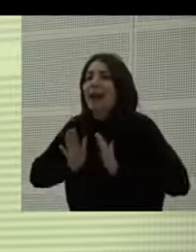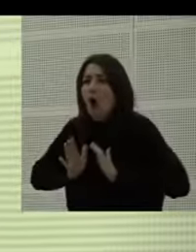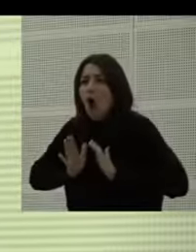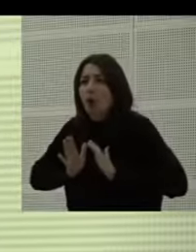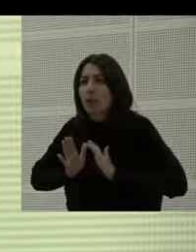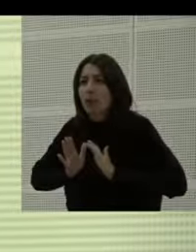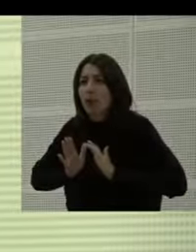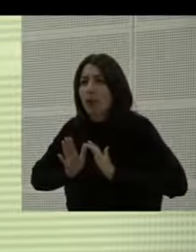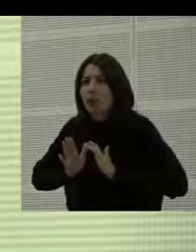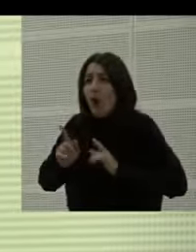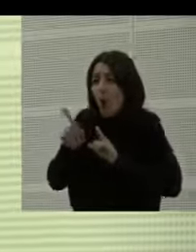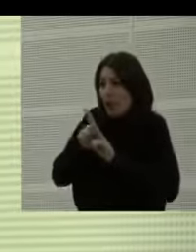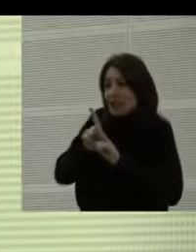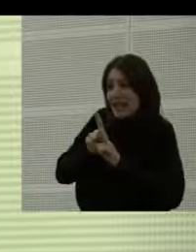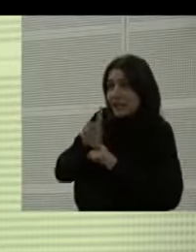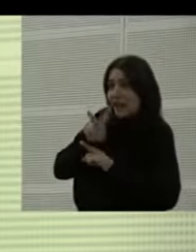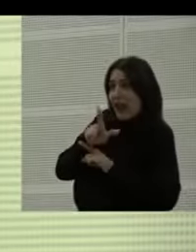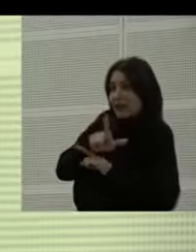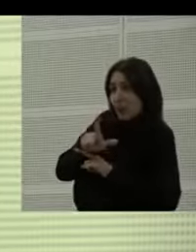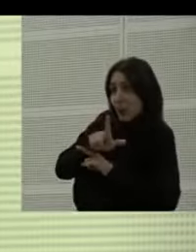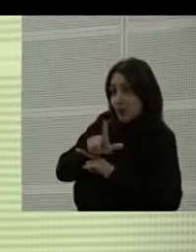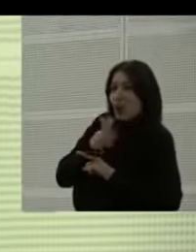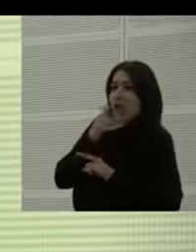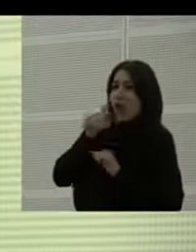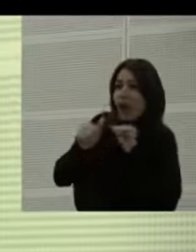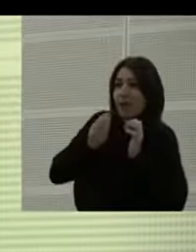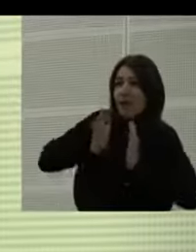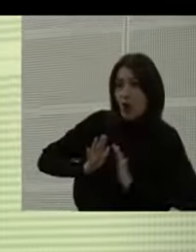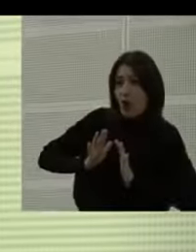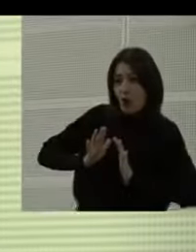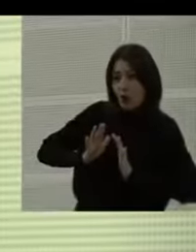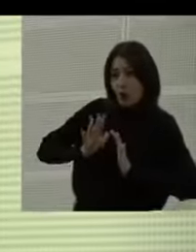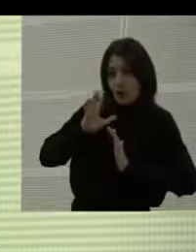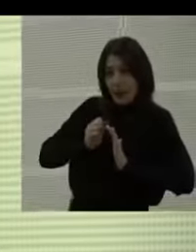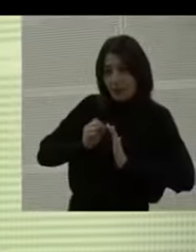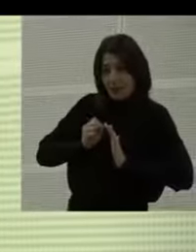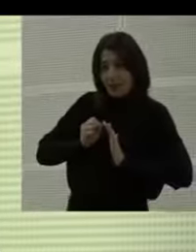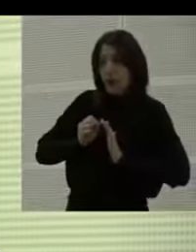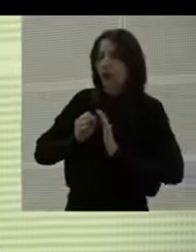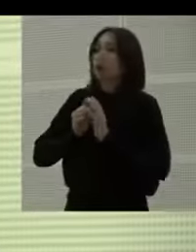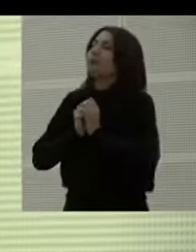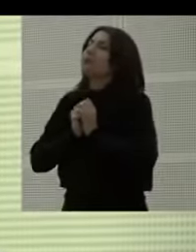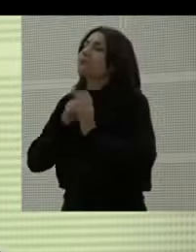Rileggendo la biografia di Hans Christian Andersen sono rimasta profondamente colpita, perché